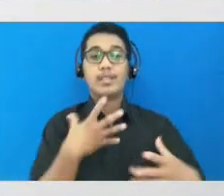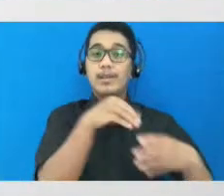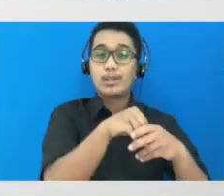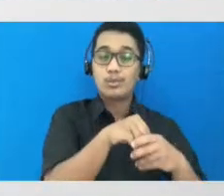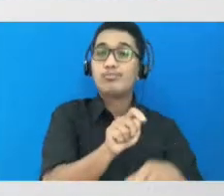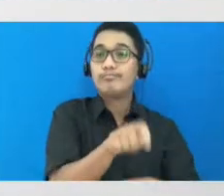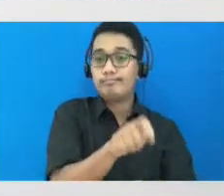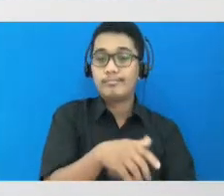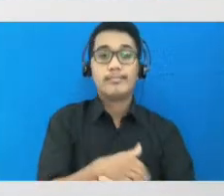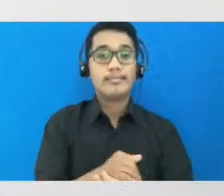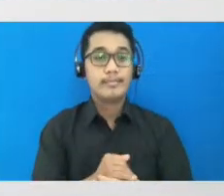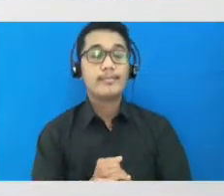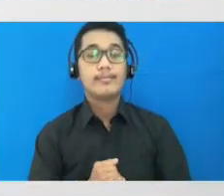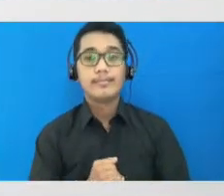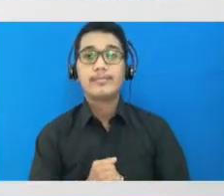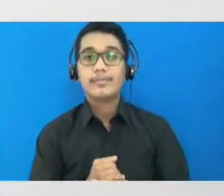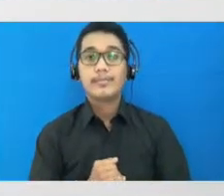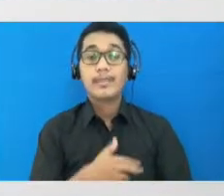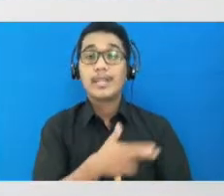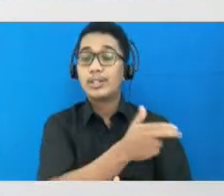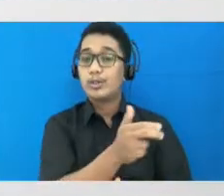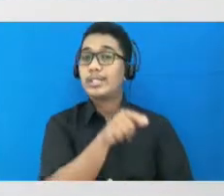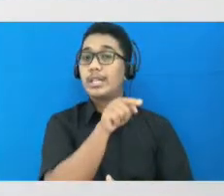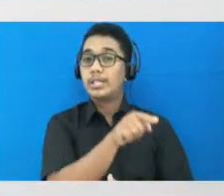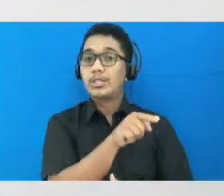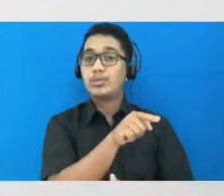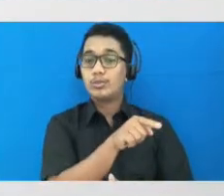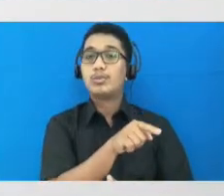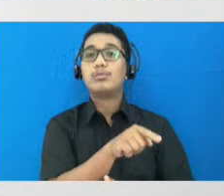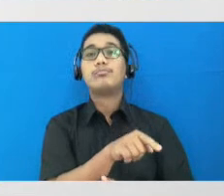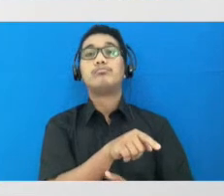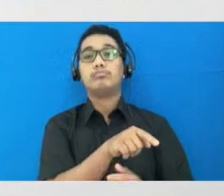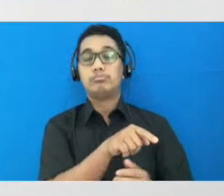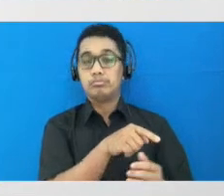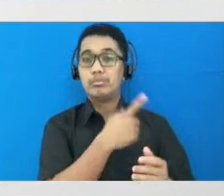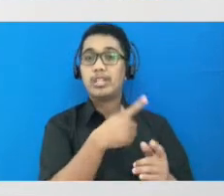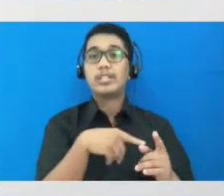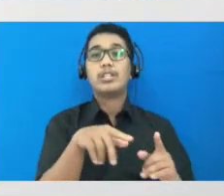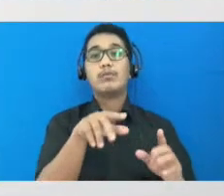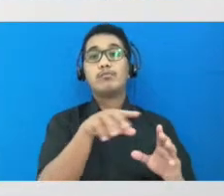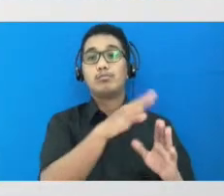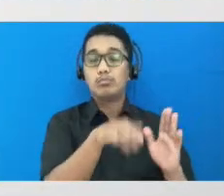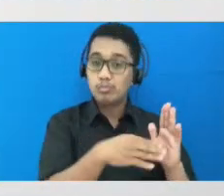1999. Dan Indonesia juga merupakan state party dari International Convention for